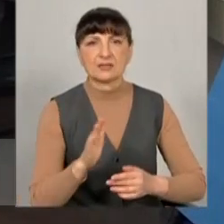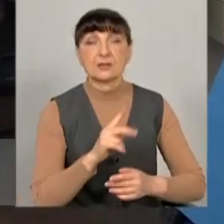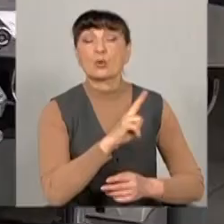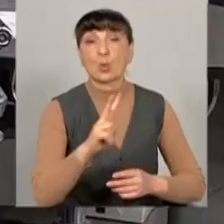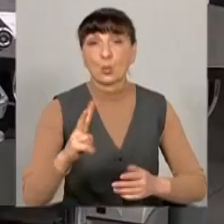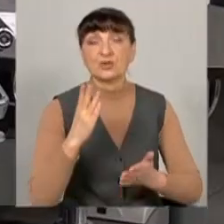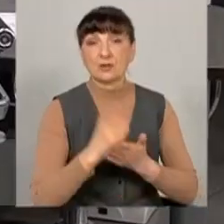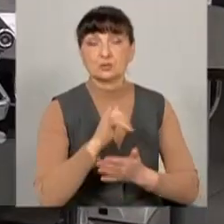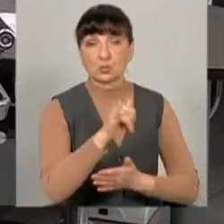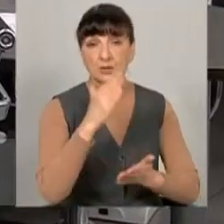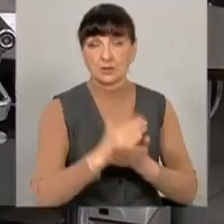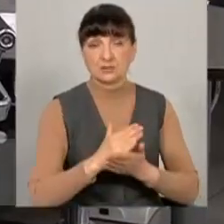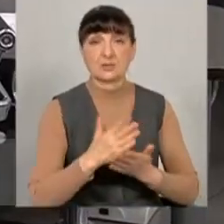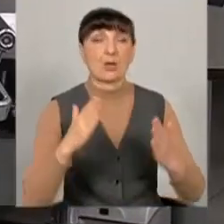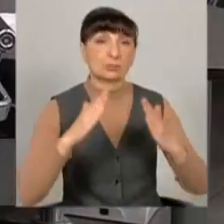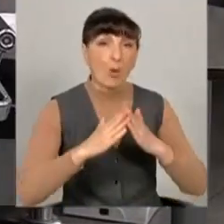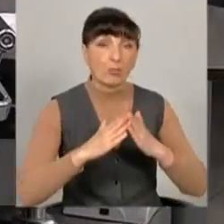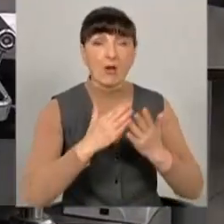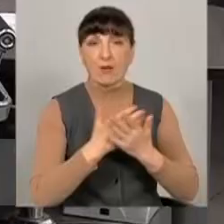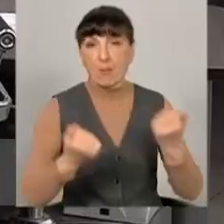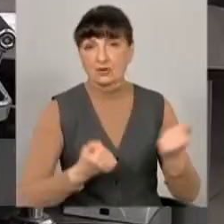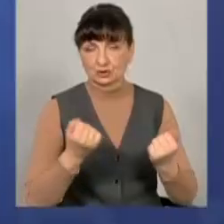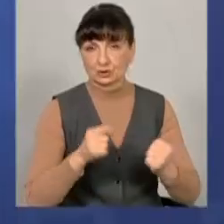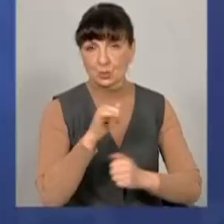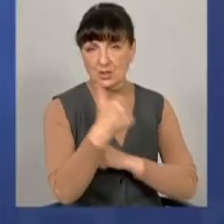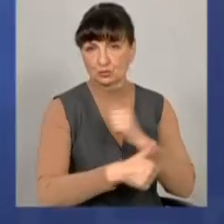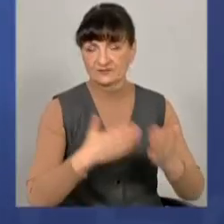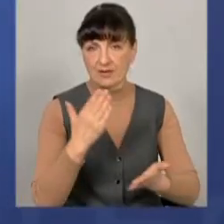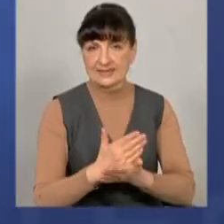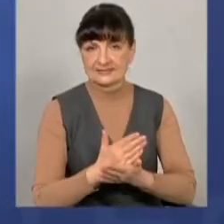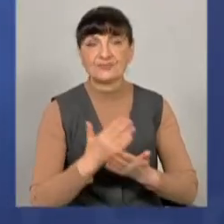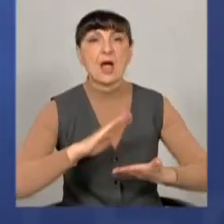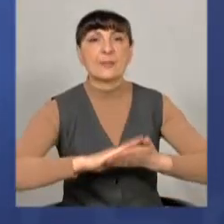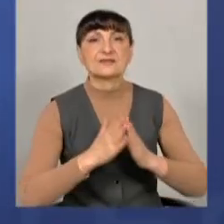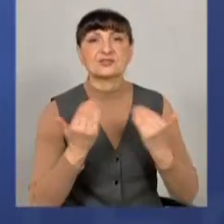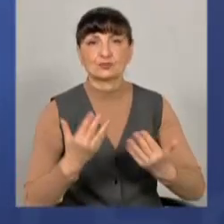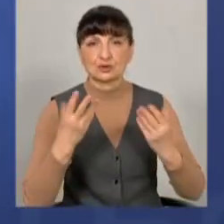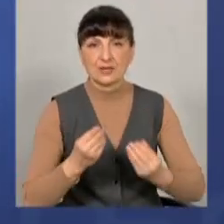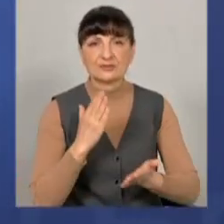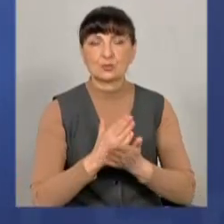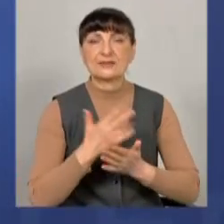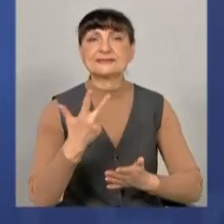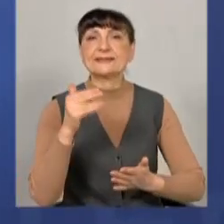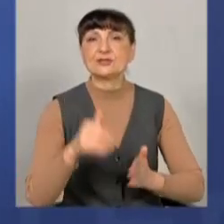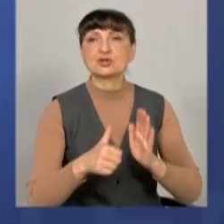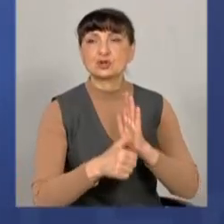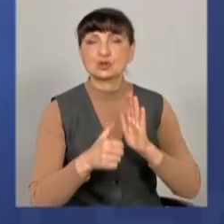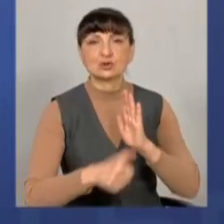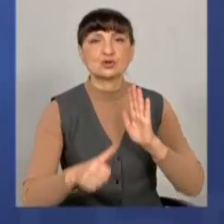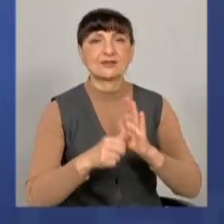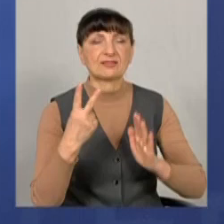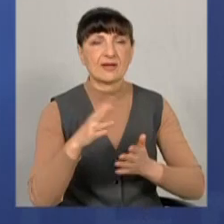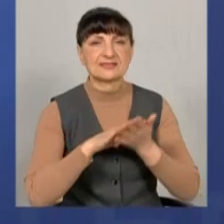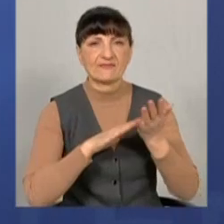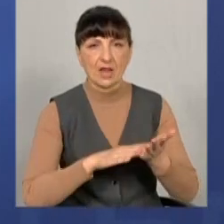горожан выявили наличие движимого и недвижимого имущества. По состоянию на сегодняшний день поступило 3662